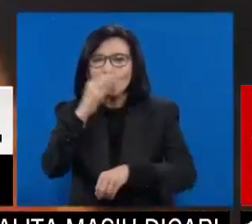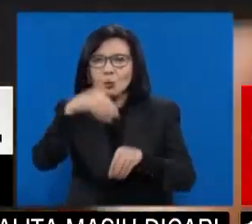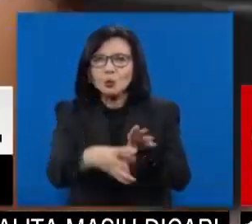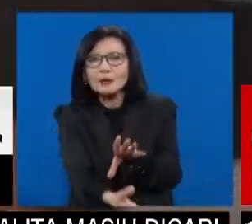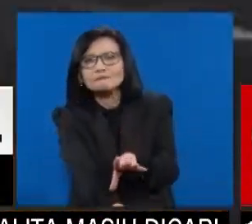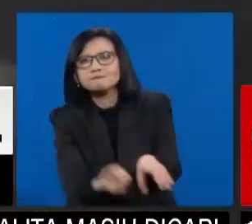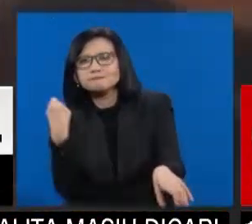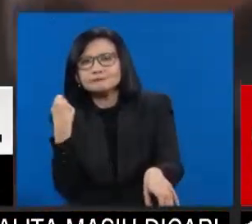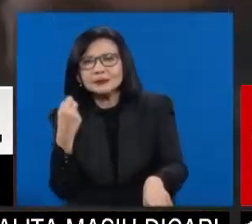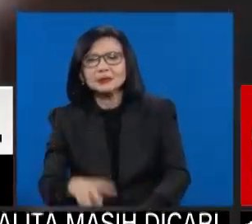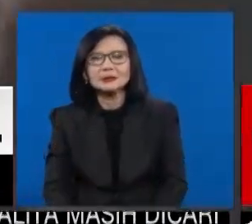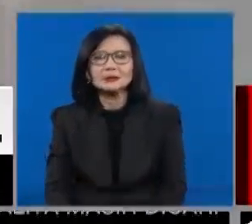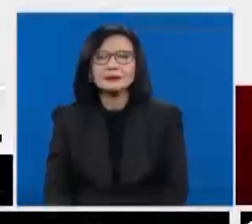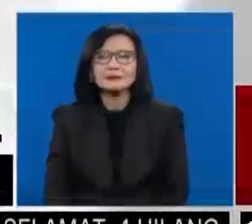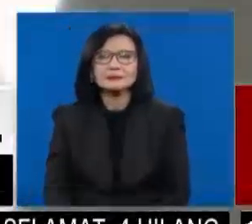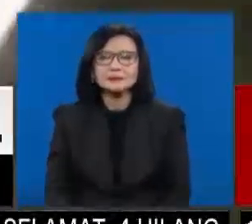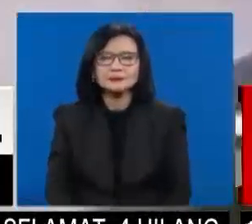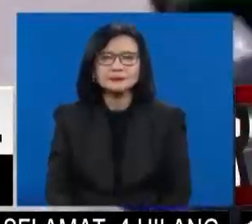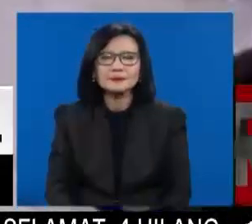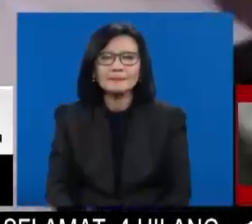bawah mobil.